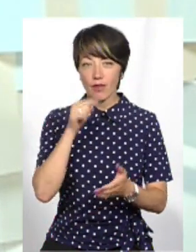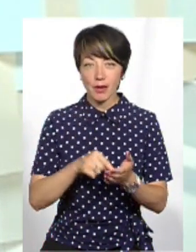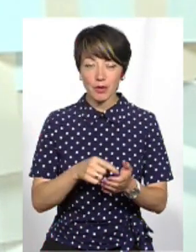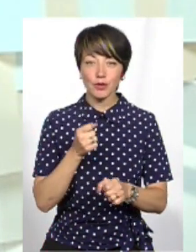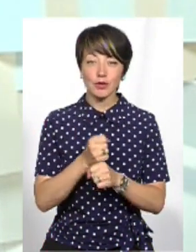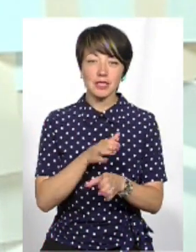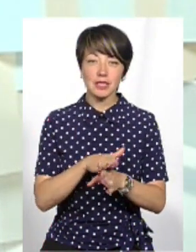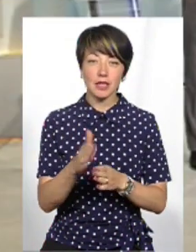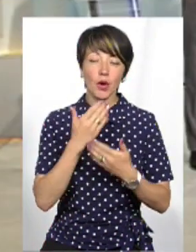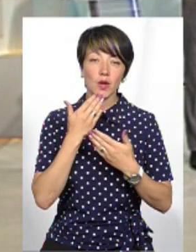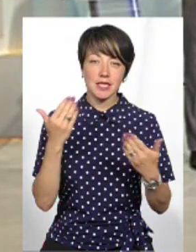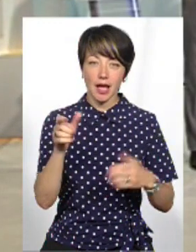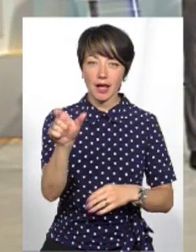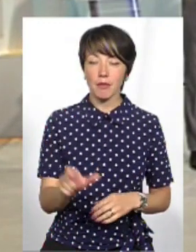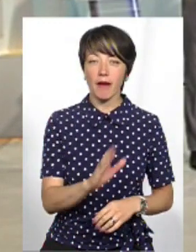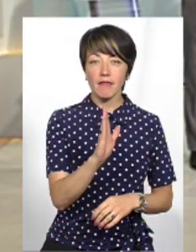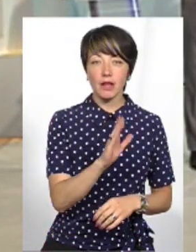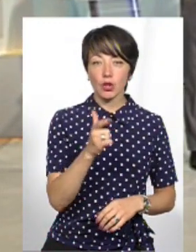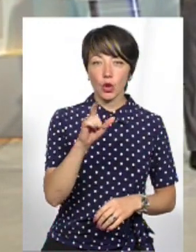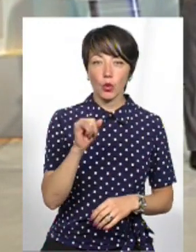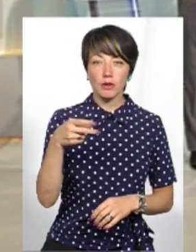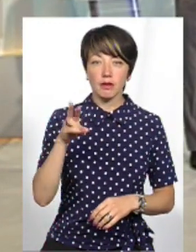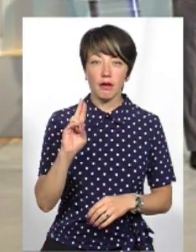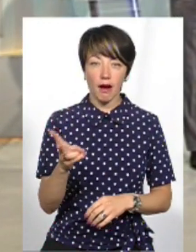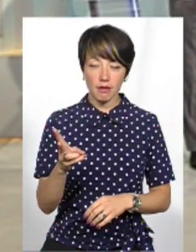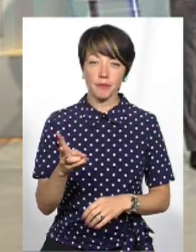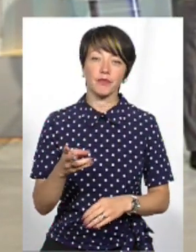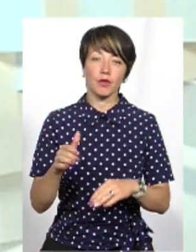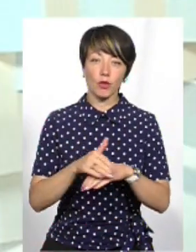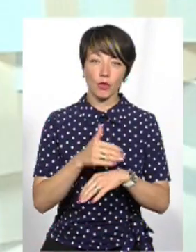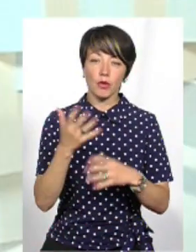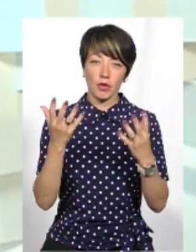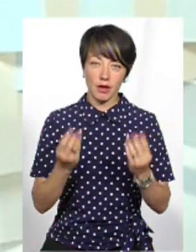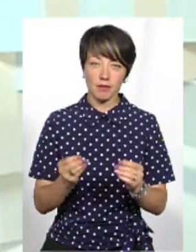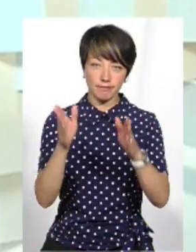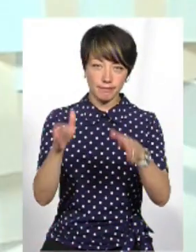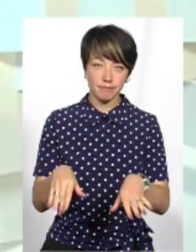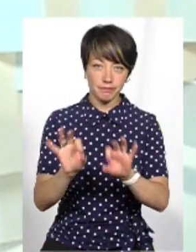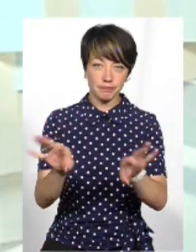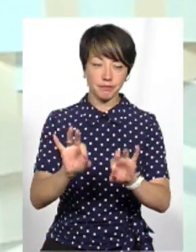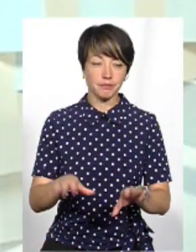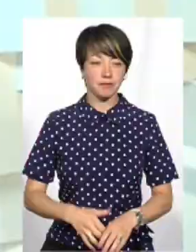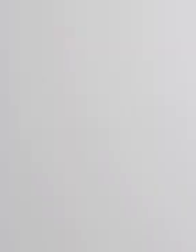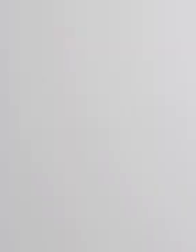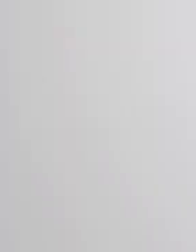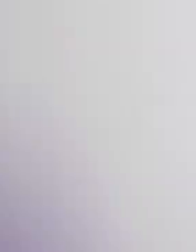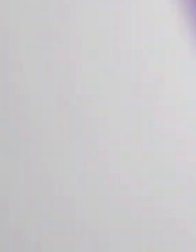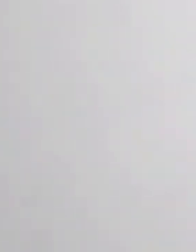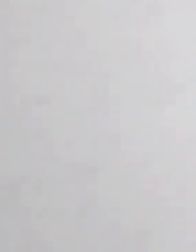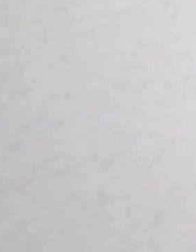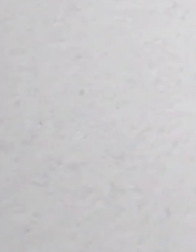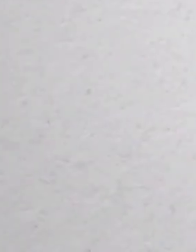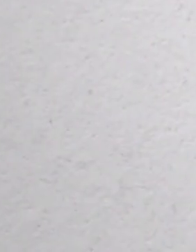здійснити останнім. Віктор Худняк у нашій студії. Вітаю вас. Прошу, коротка інформаційна довідка.